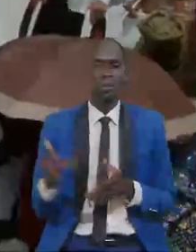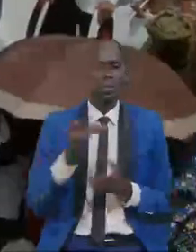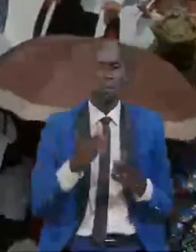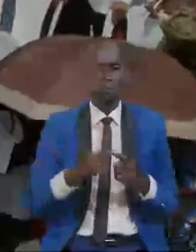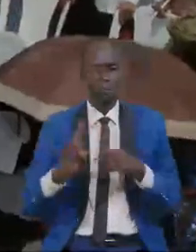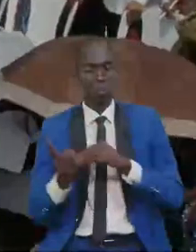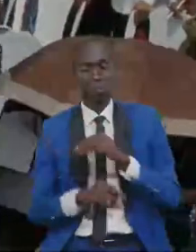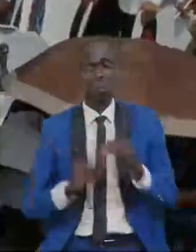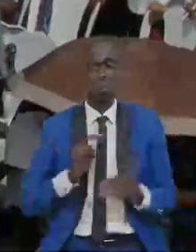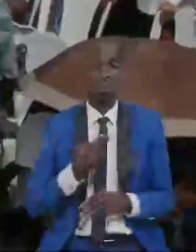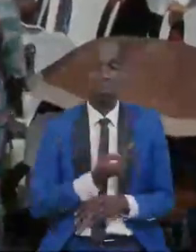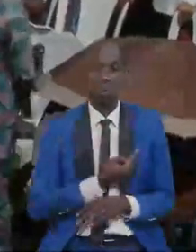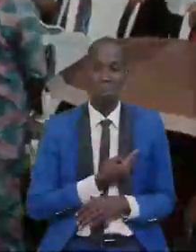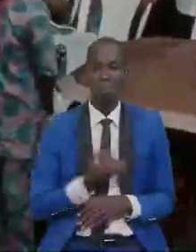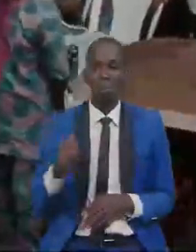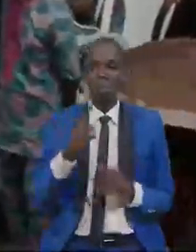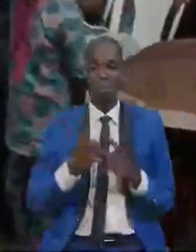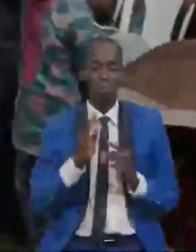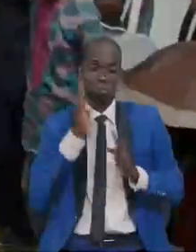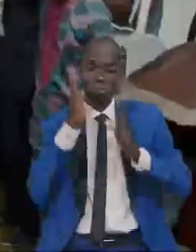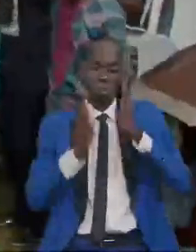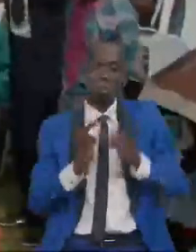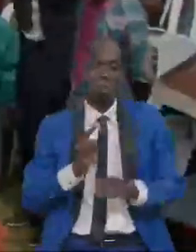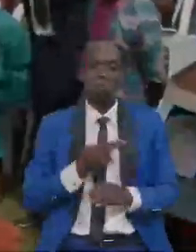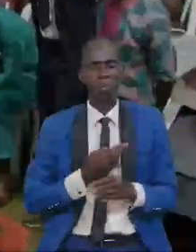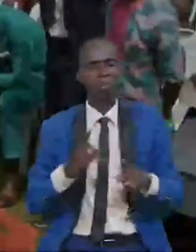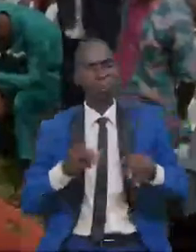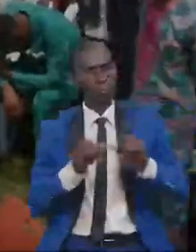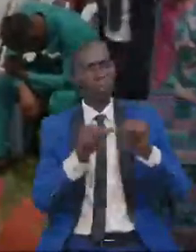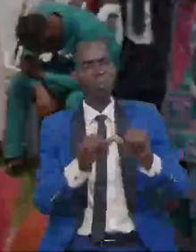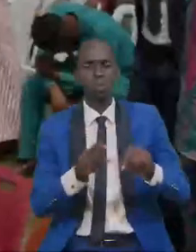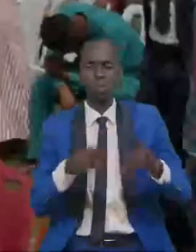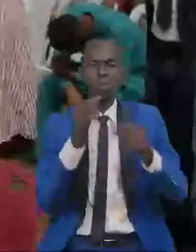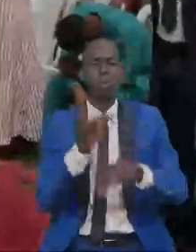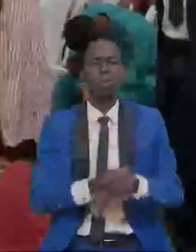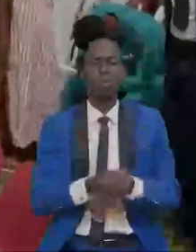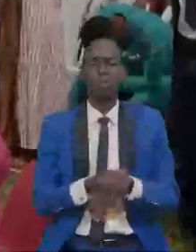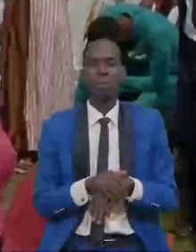Il ne peut pas nous frapper. Il veut nous troubler. Qu'il le fasse.